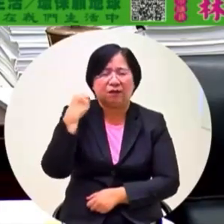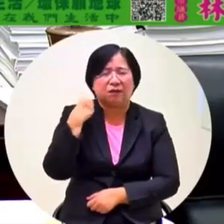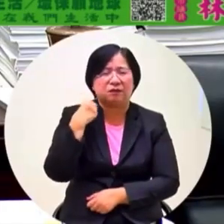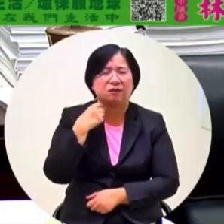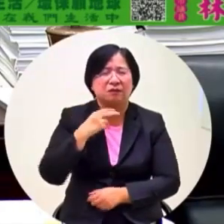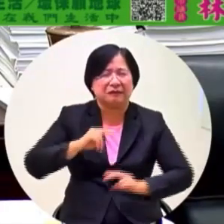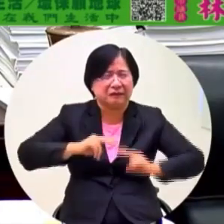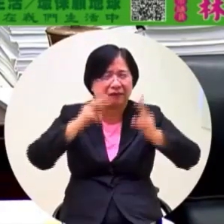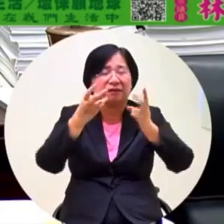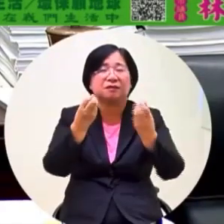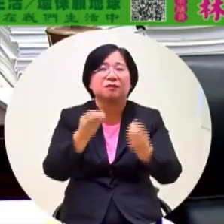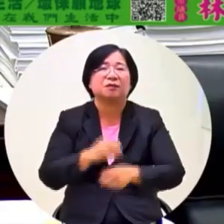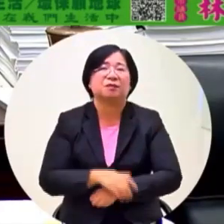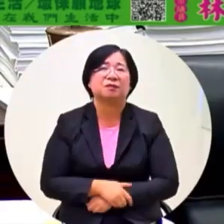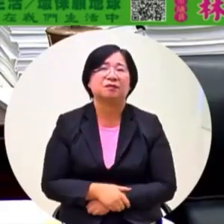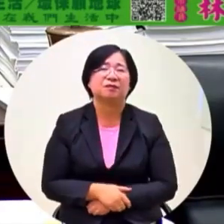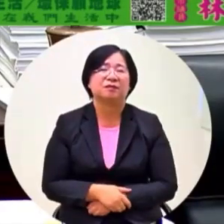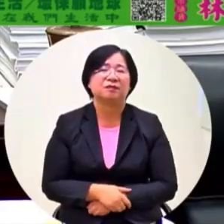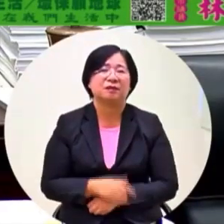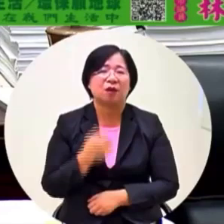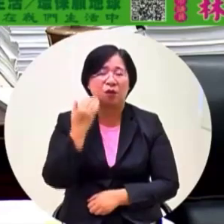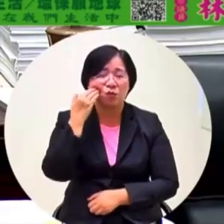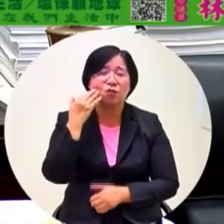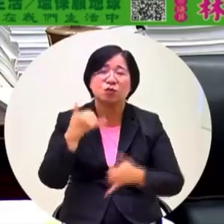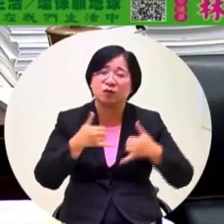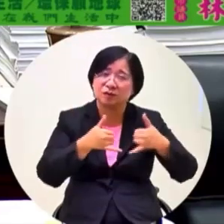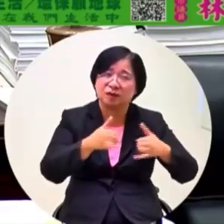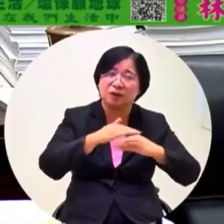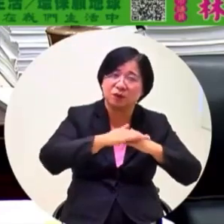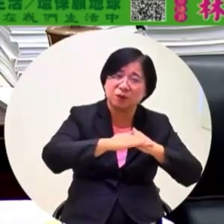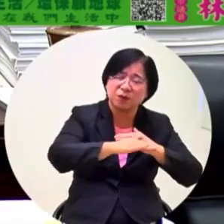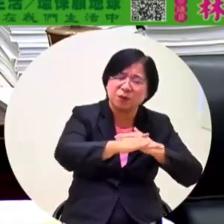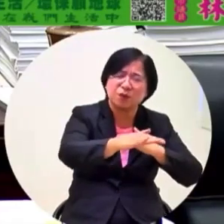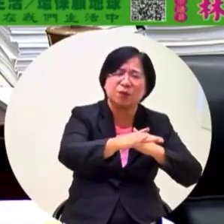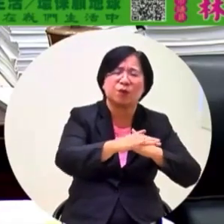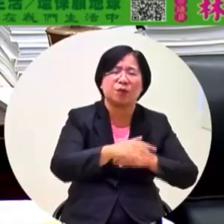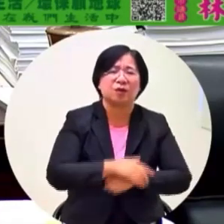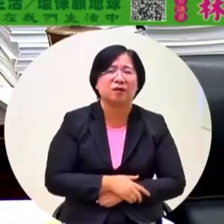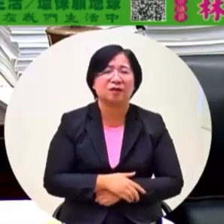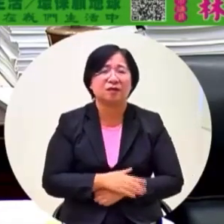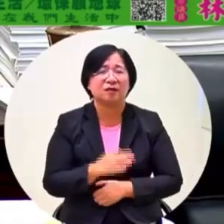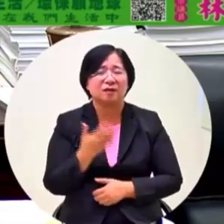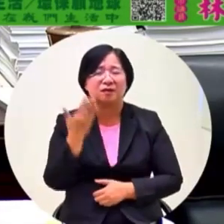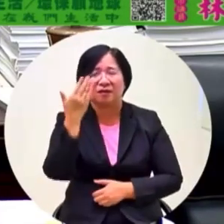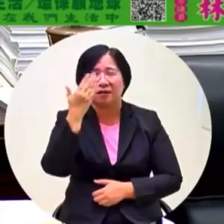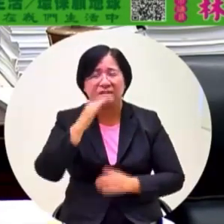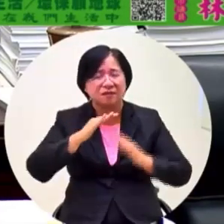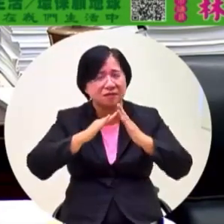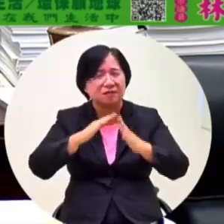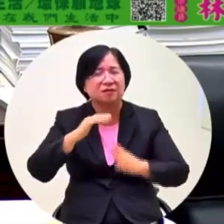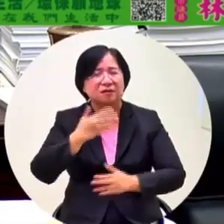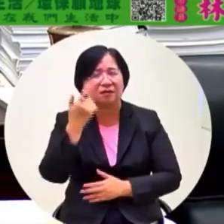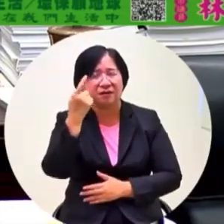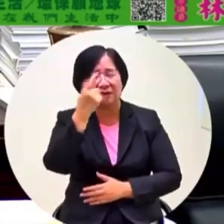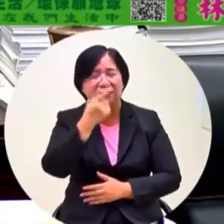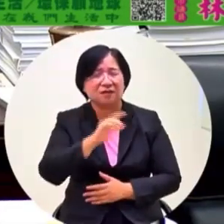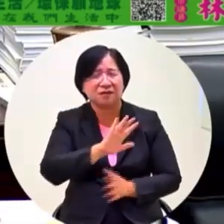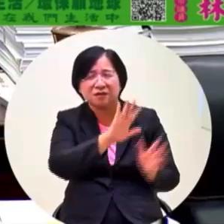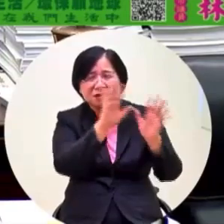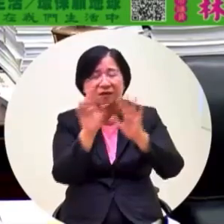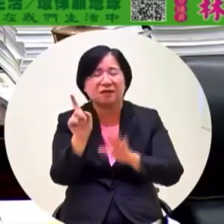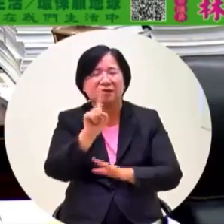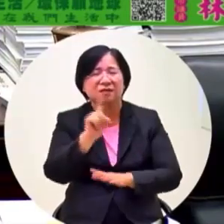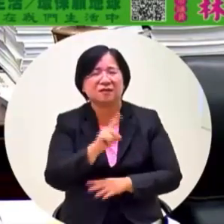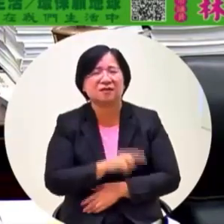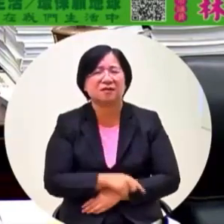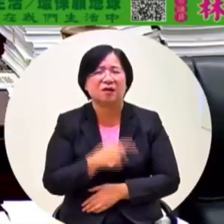多，如果道路不平、凹凸不平，整个市容观瞻不好的时候，我们如果请你们过去会